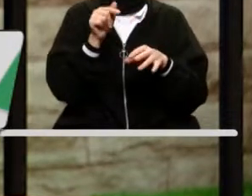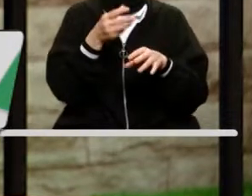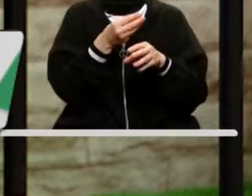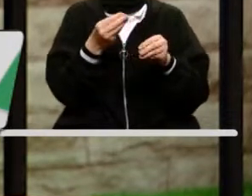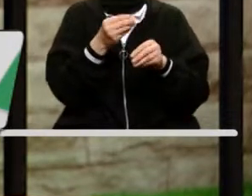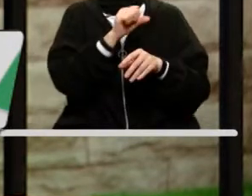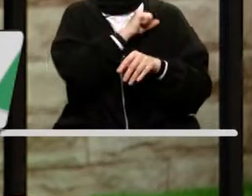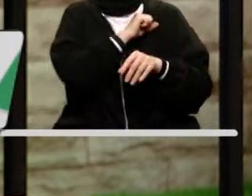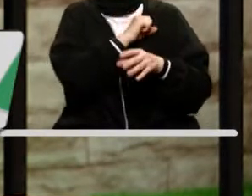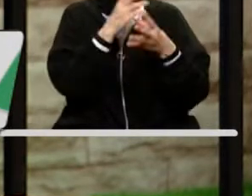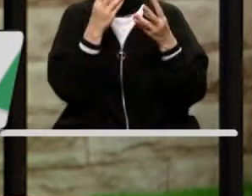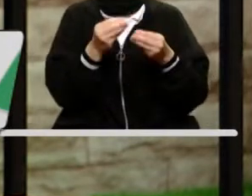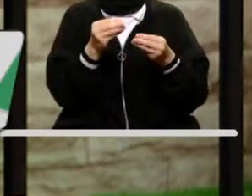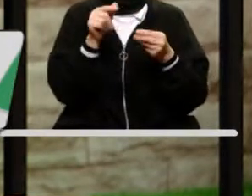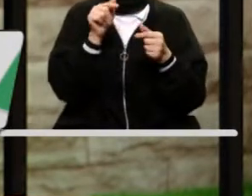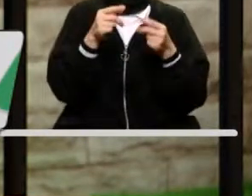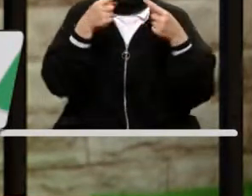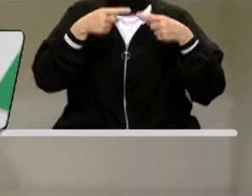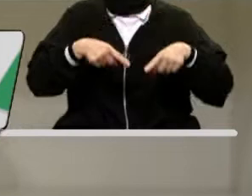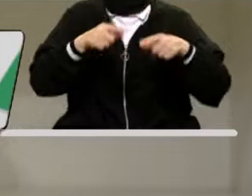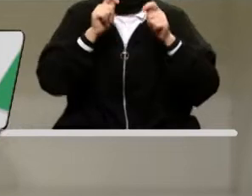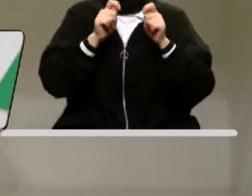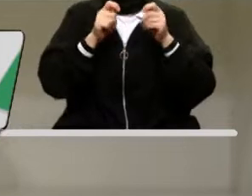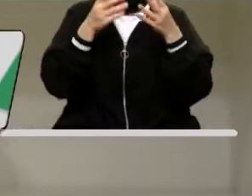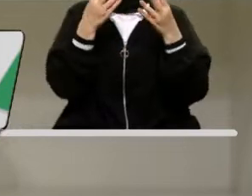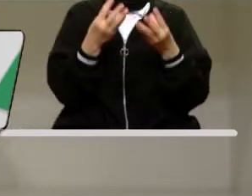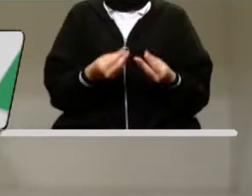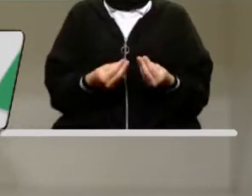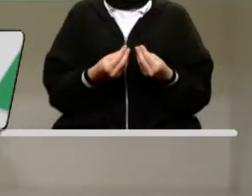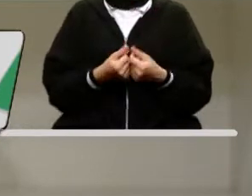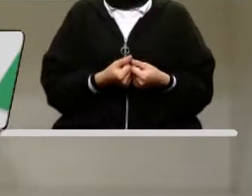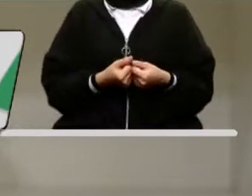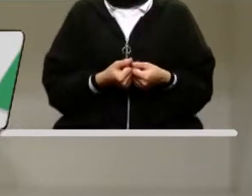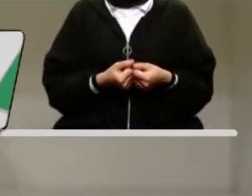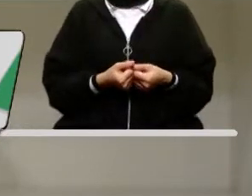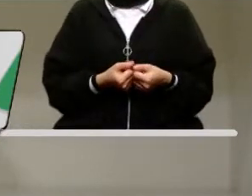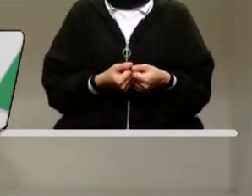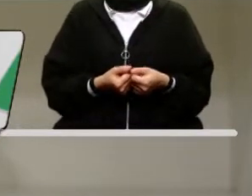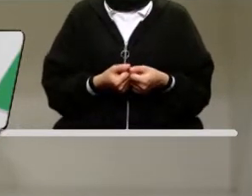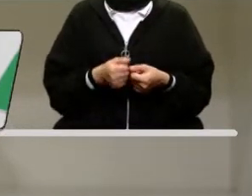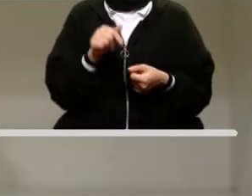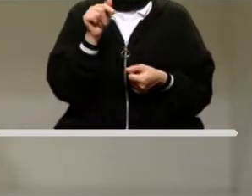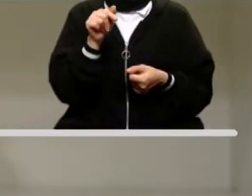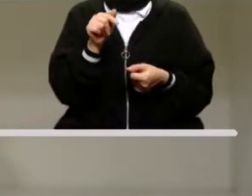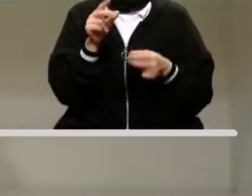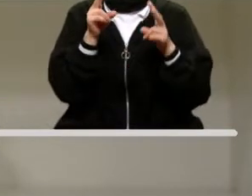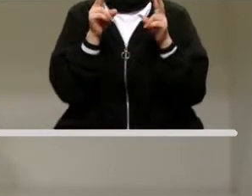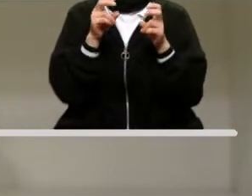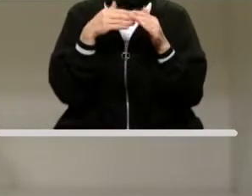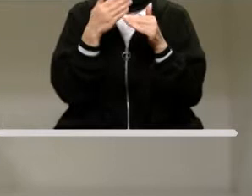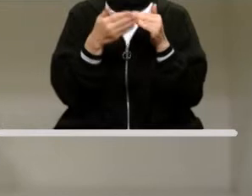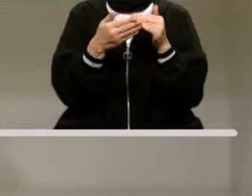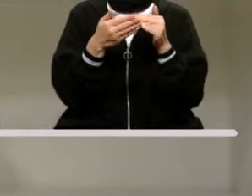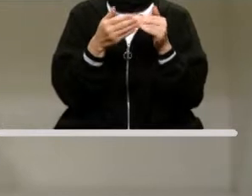paniğe dönüşürse Allah yardımcısı olsun. Evet. O kontrol eğer çıkıyorsa elden. Evet. o noktadan sonrası çok sıkıntılı